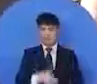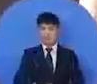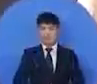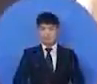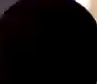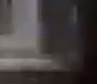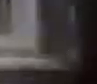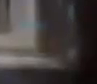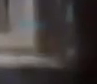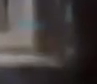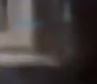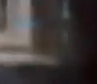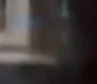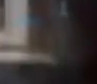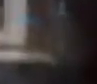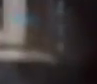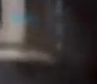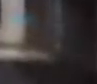됐습니다